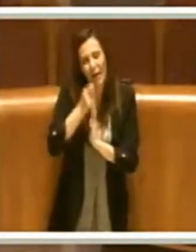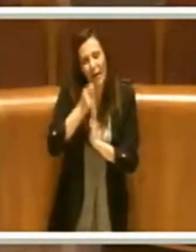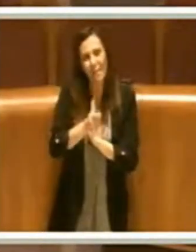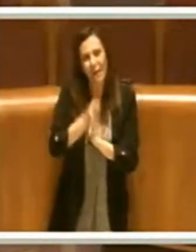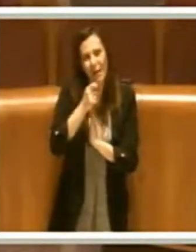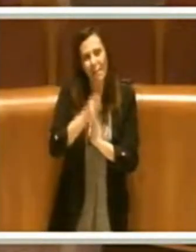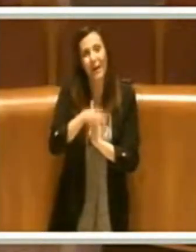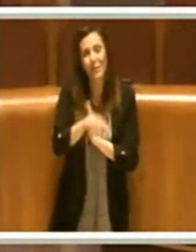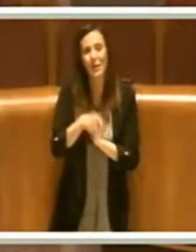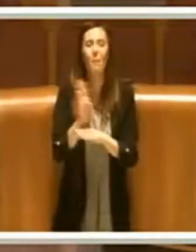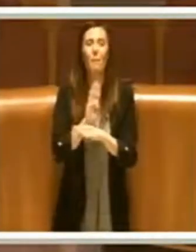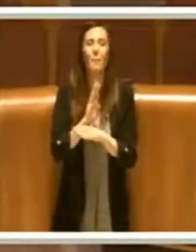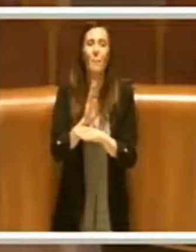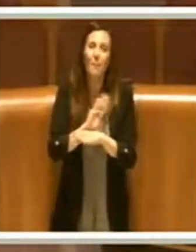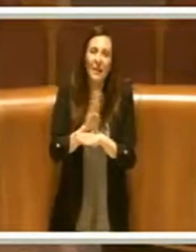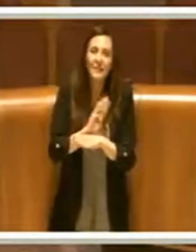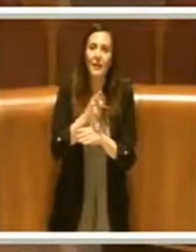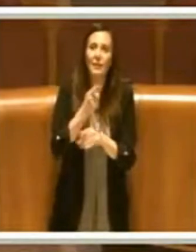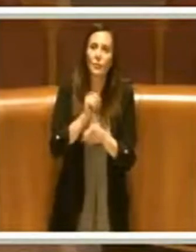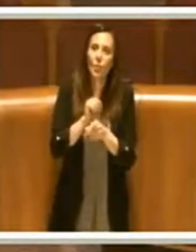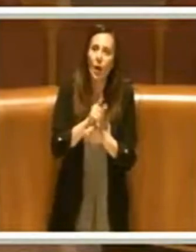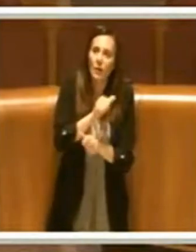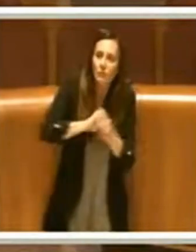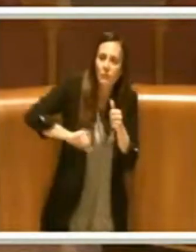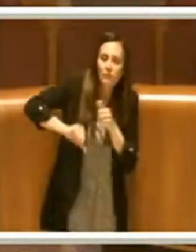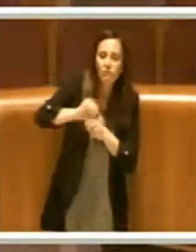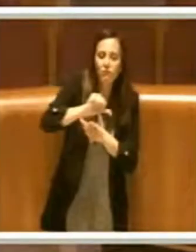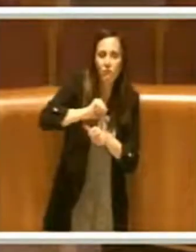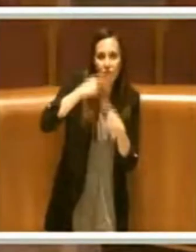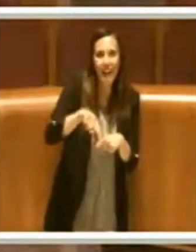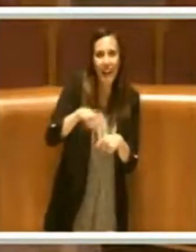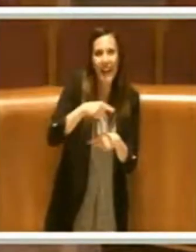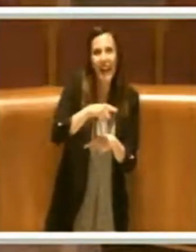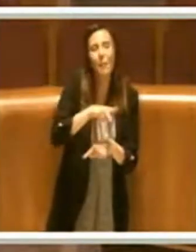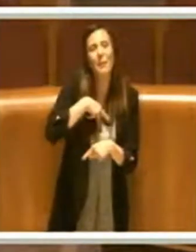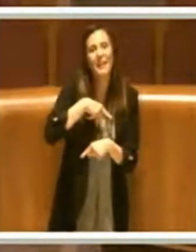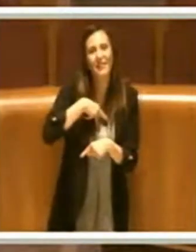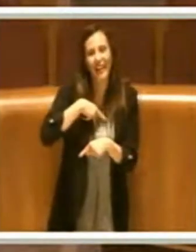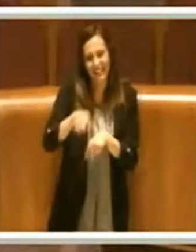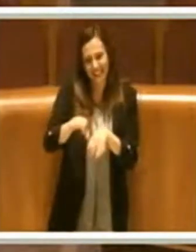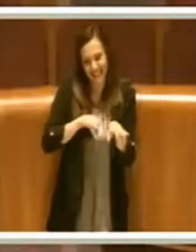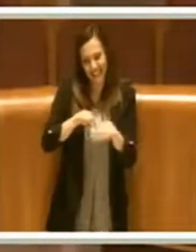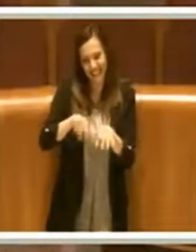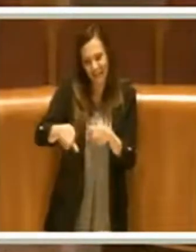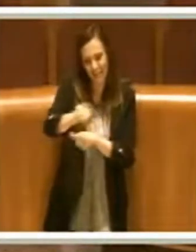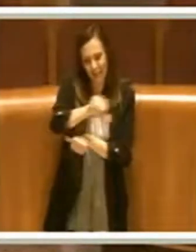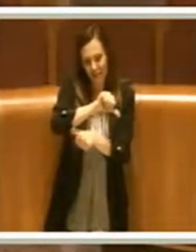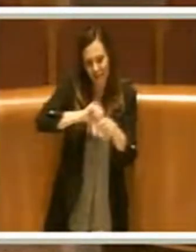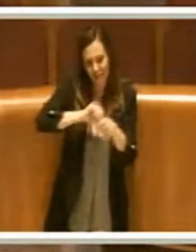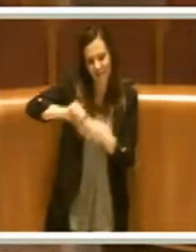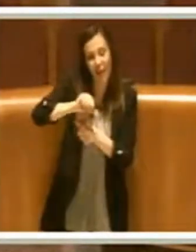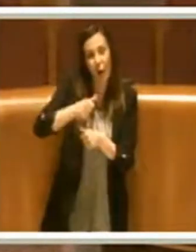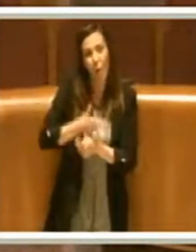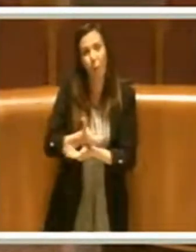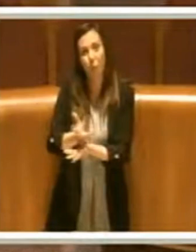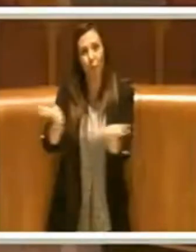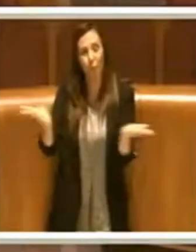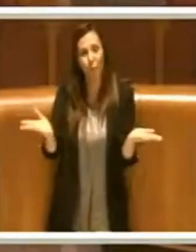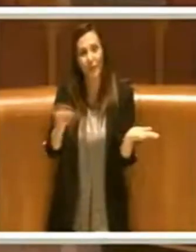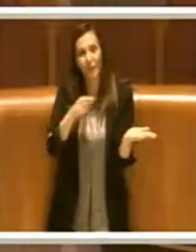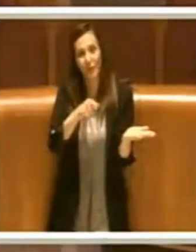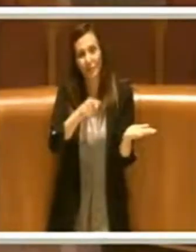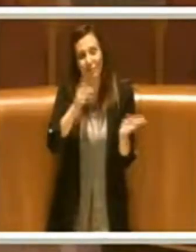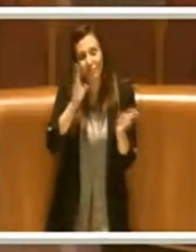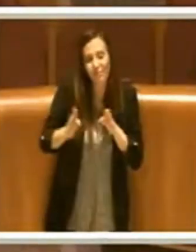il business di privati, è evidente che questo sistema di fatto si sostituisce al pubblico e spiana la strada